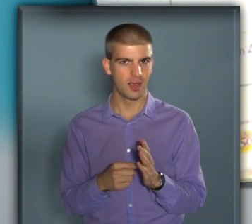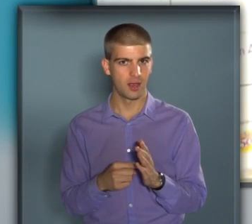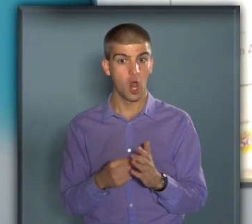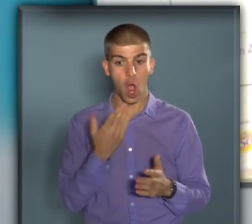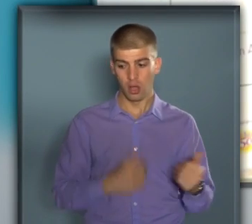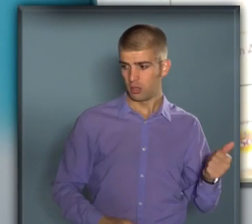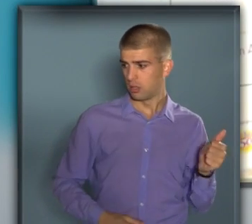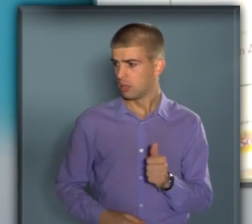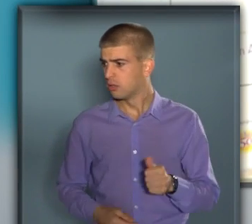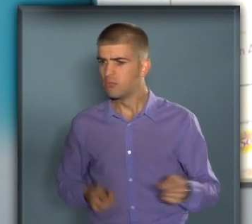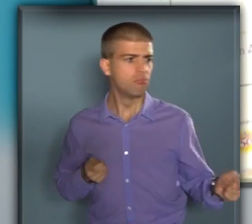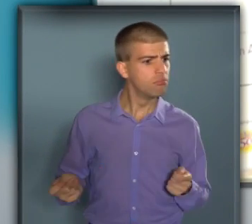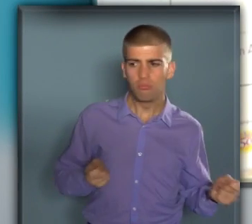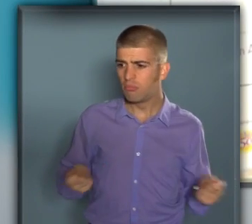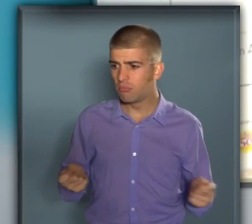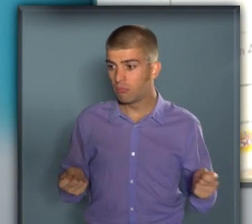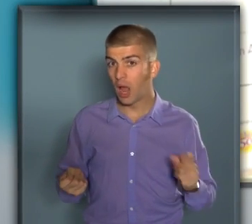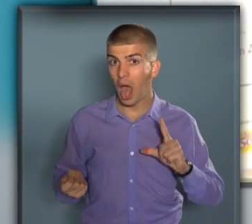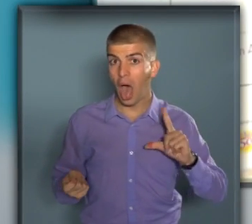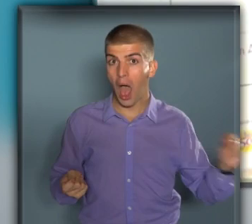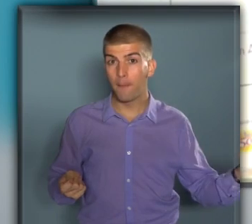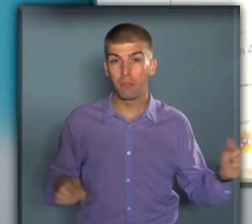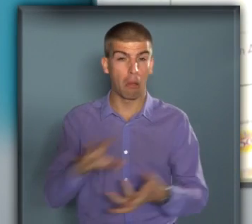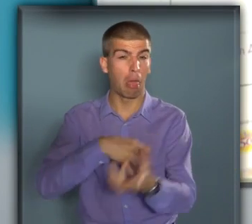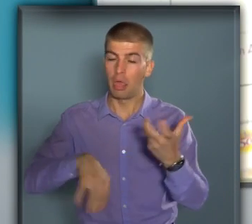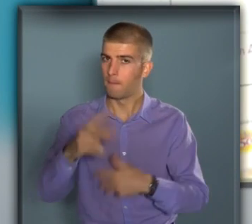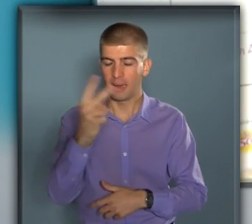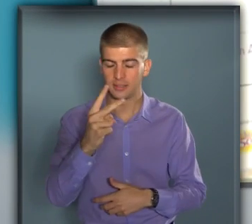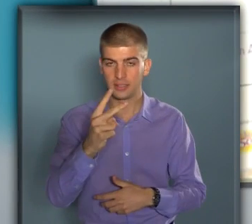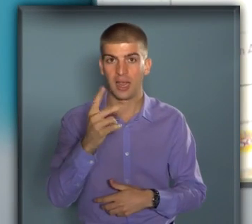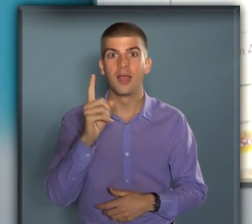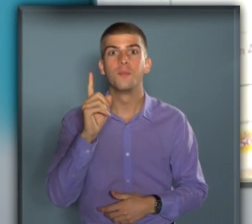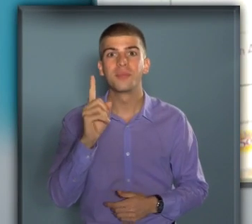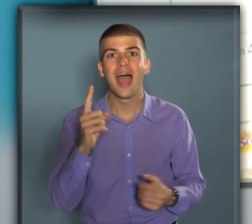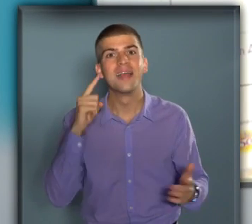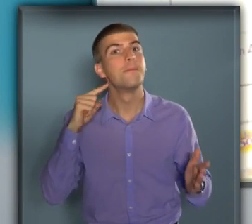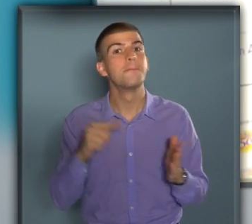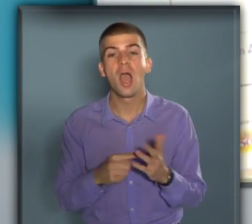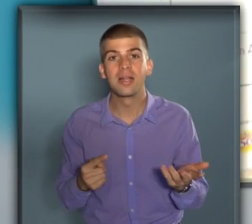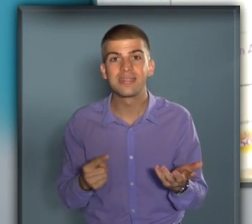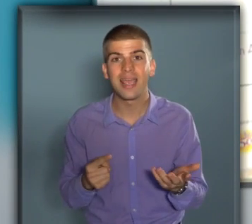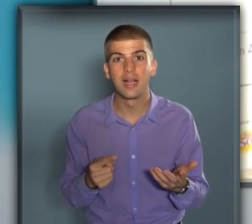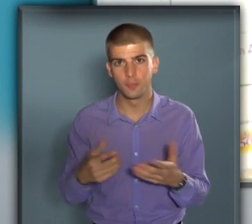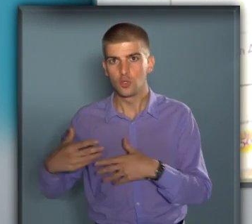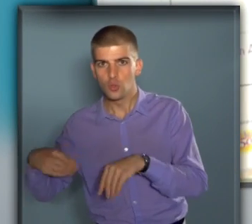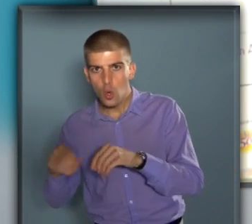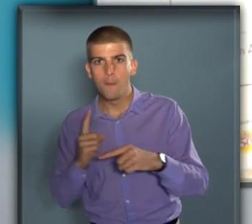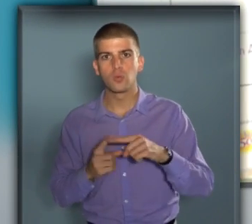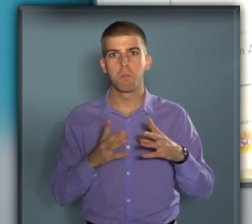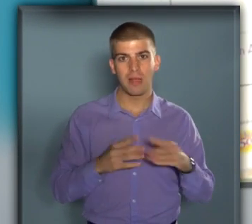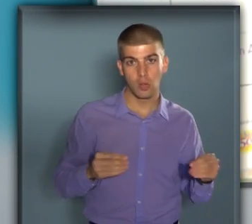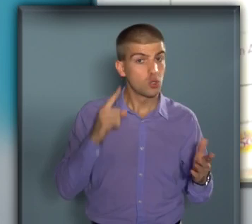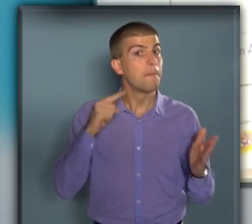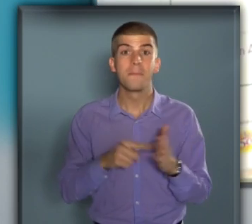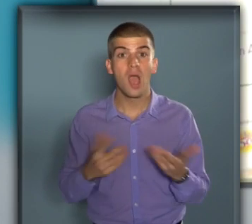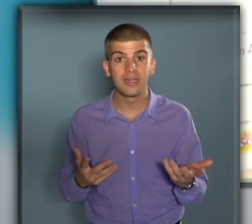mindannyian tudjuk, hogy abban a pillanatban felborul a rend. Tehát pontosan arra törekszünk a szülői szerepünkben is, meg pedagógusként